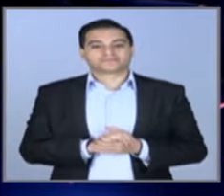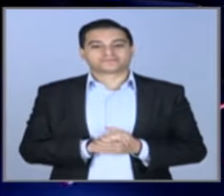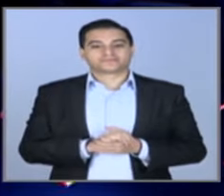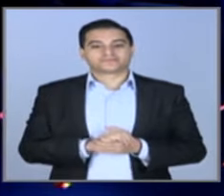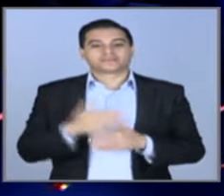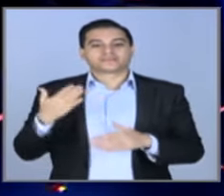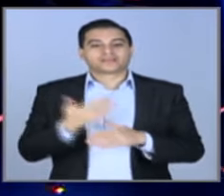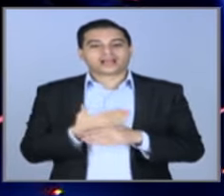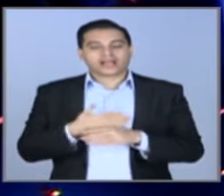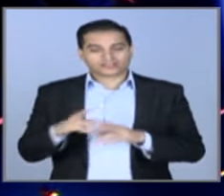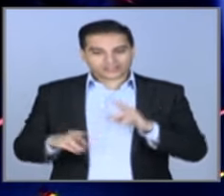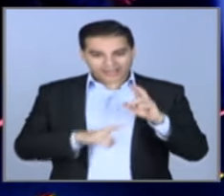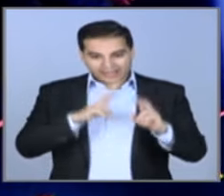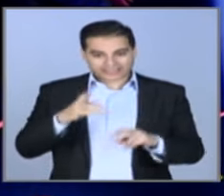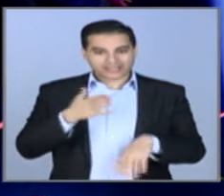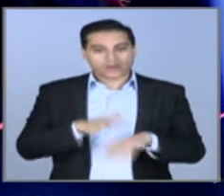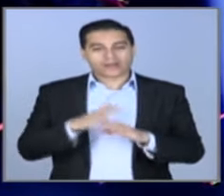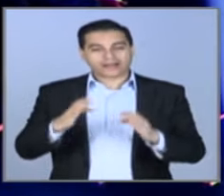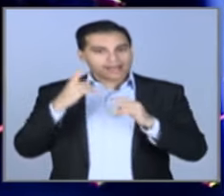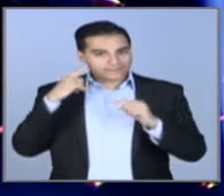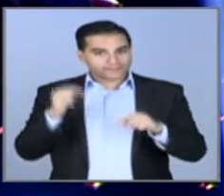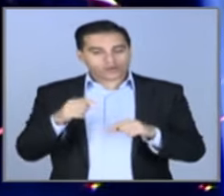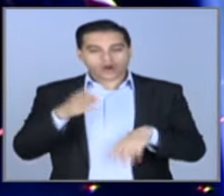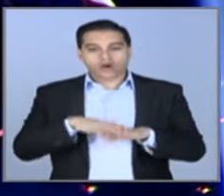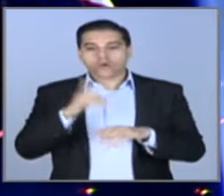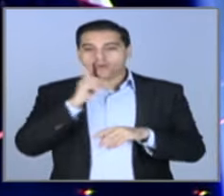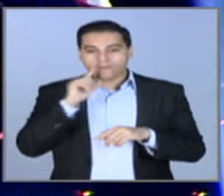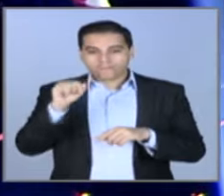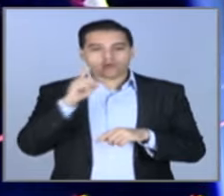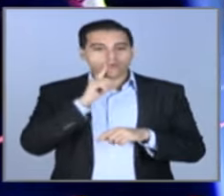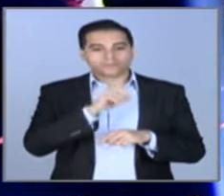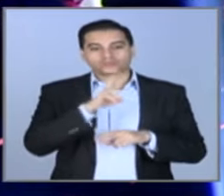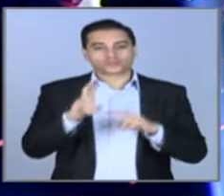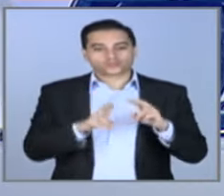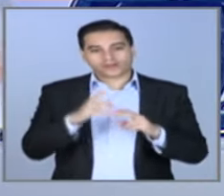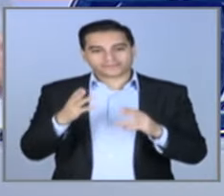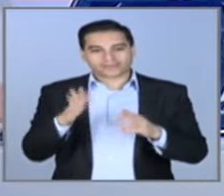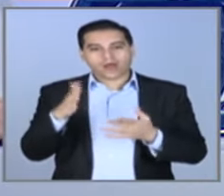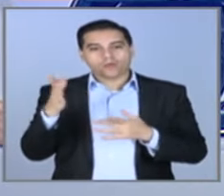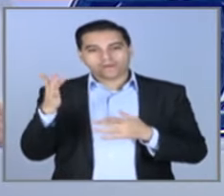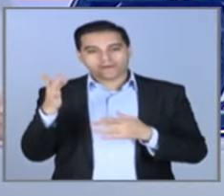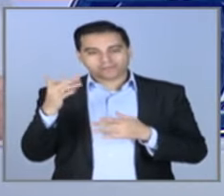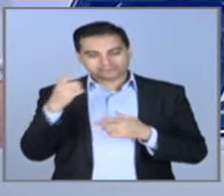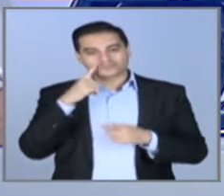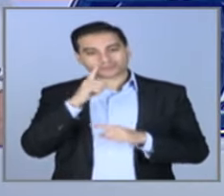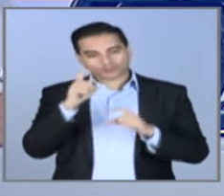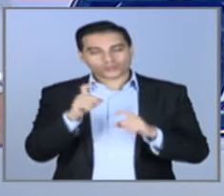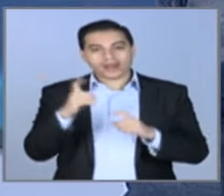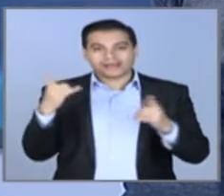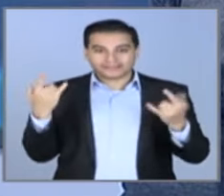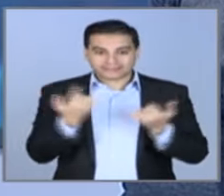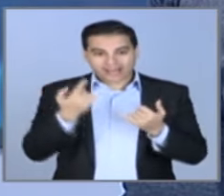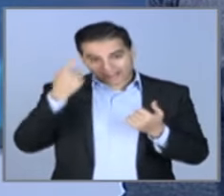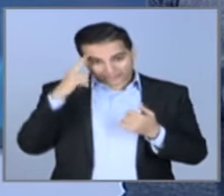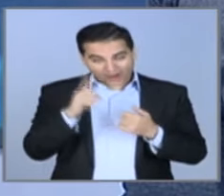علشان هنسأل سؤال وناخد إجابته من مدام عبير ومن مدام نهلة كمان. سؤال سهل، سؤال سهل، ولو الإجابة